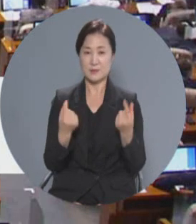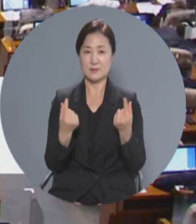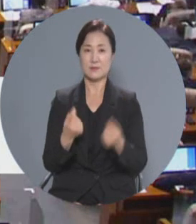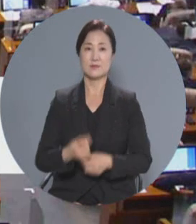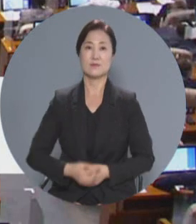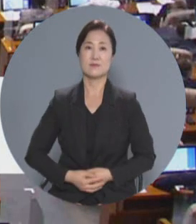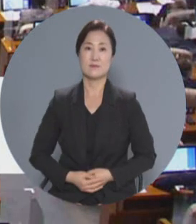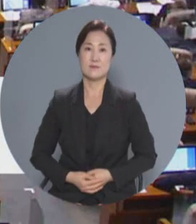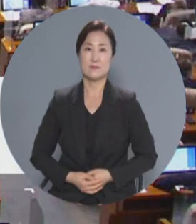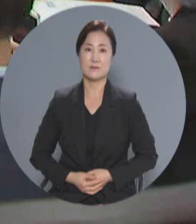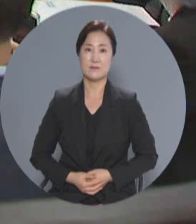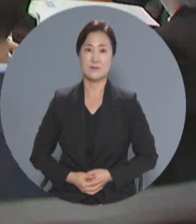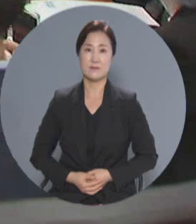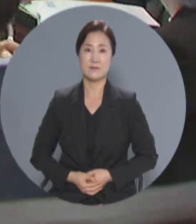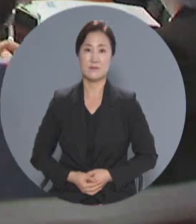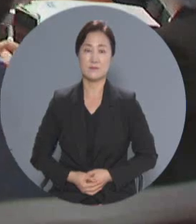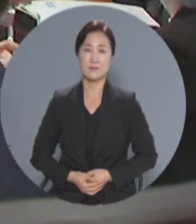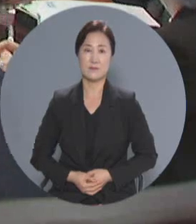기자입니다.